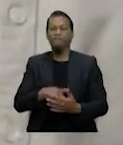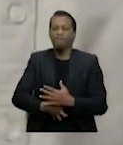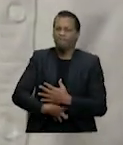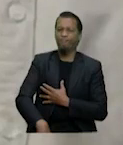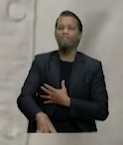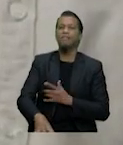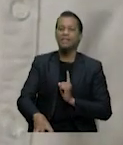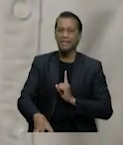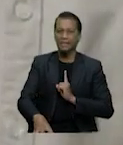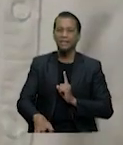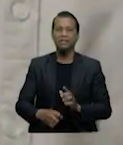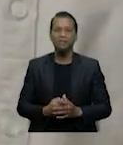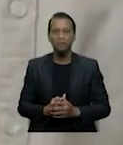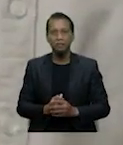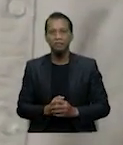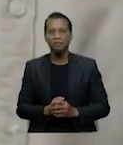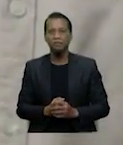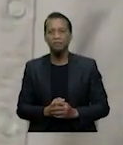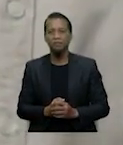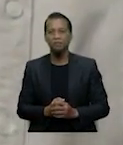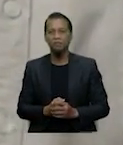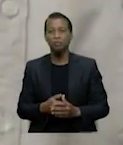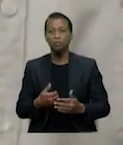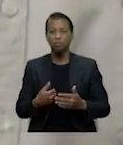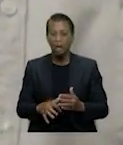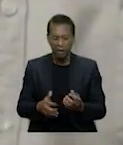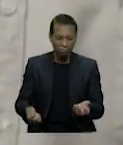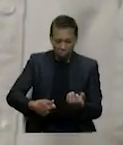sempat membasuh dan mengelap